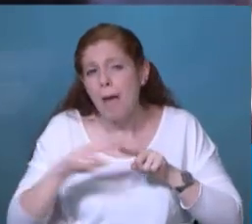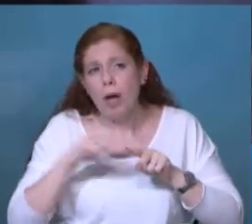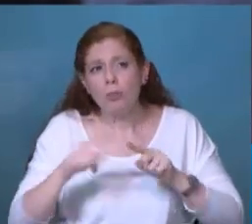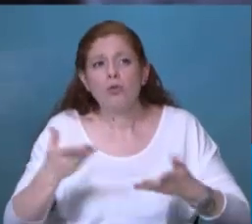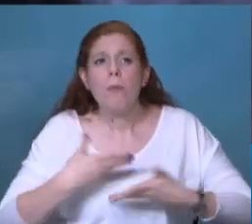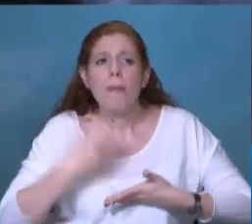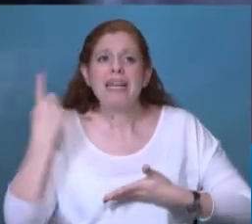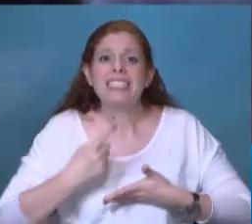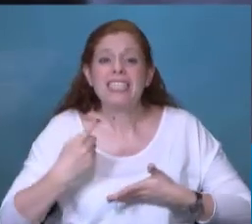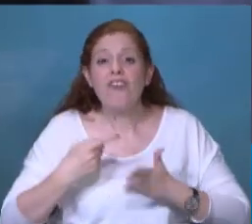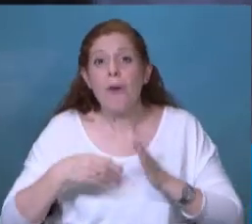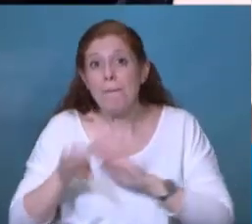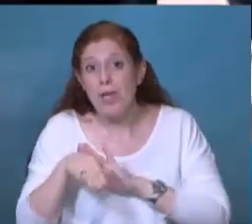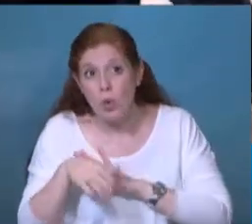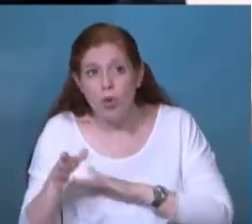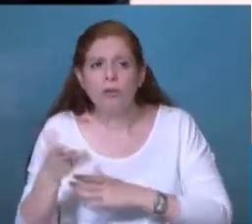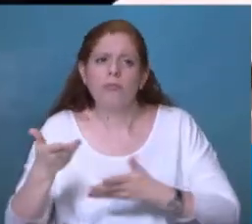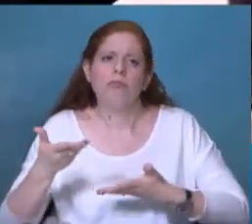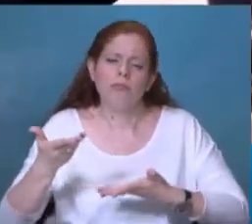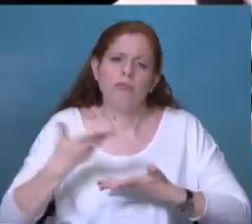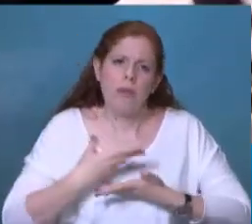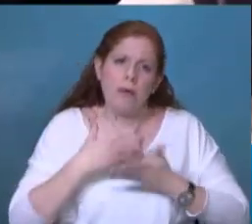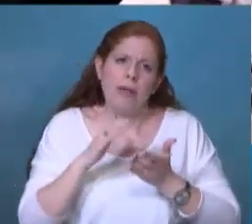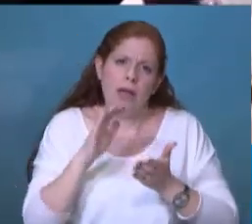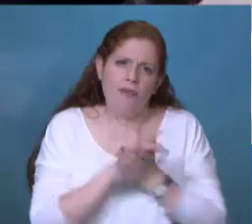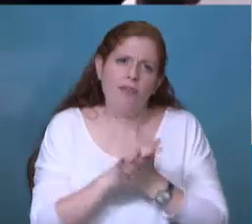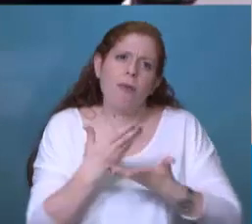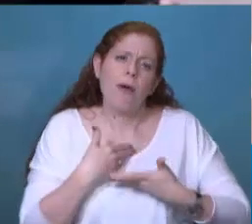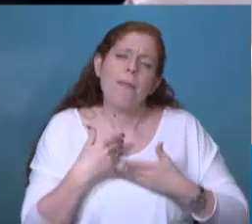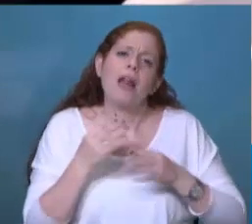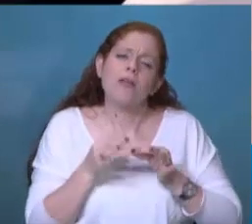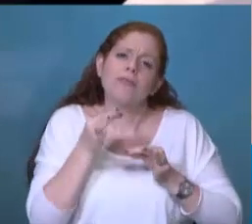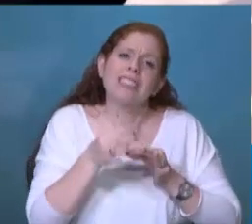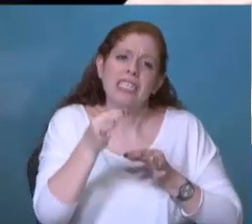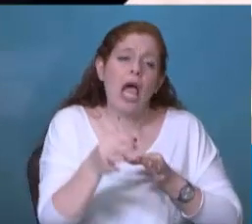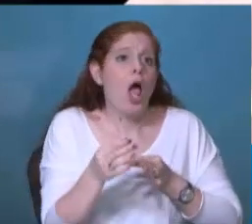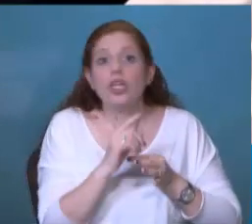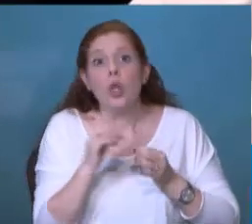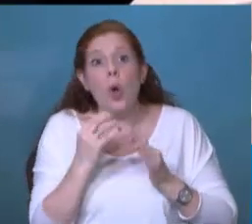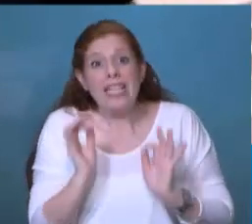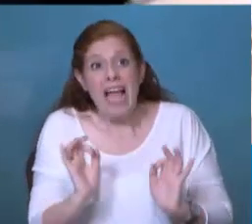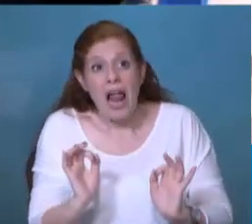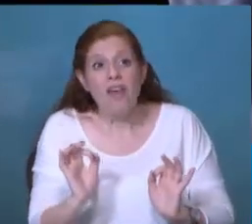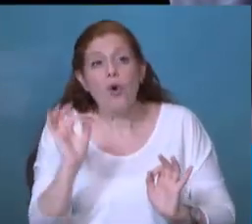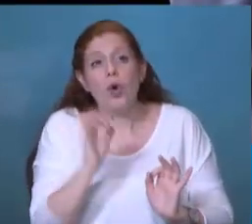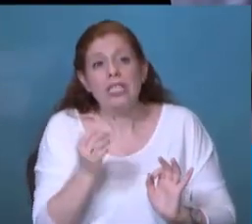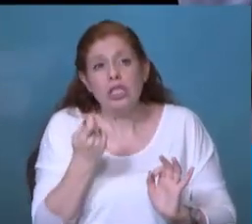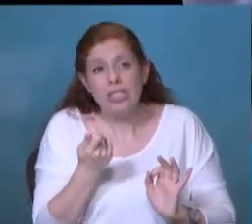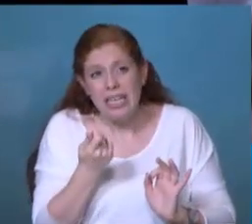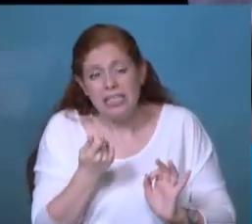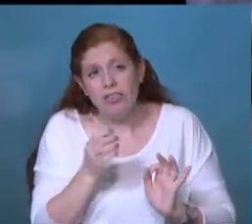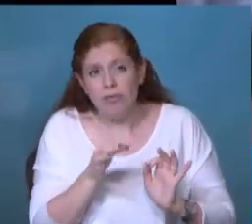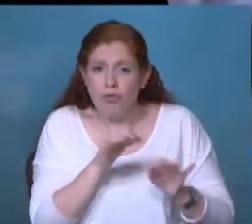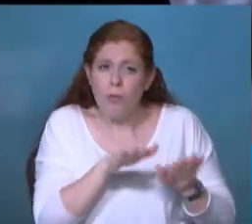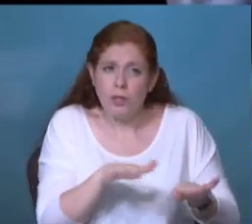פינוי, מגייס כמה חברים ומקבל דחייה. לא אידיאלי, אבל כל עוד יש כסף להניח ברוסקטות על השולחן, הוא לא